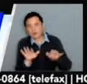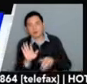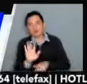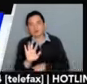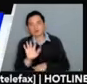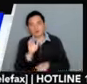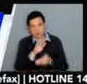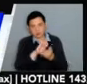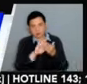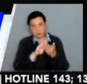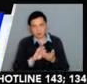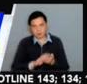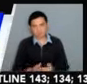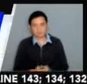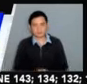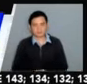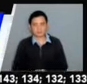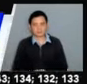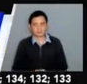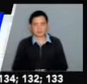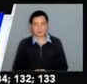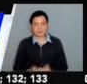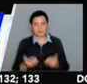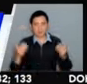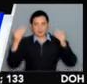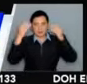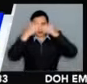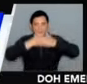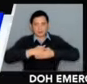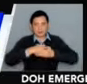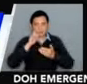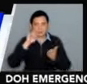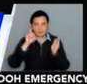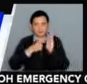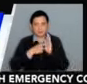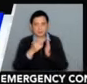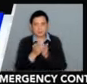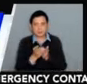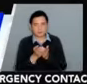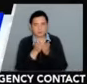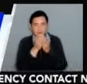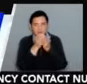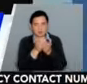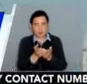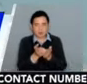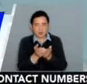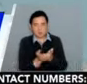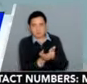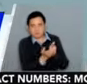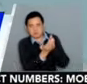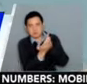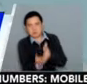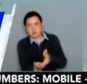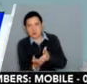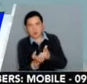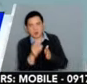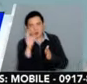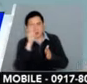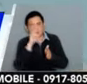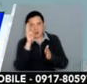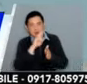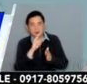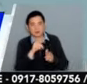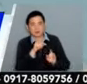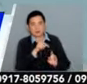Sa gitna ng dilim kitang-kita, ang unti-unting paglubog ng motor tanker Terra Nova sa Lamang Point sa Limay, Bataan. Papuntasan ng Iloilo ang lumubog na